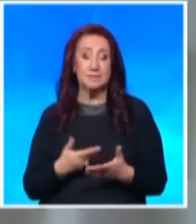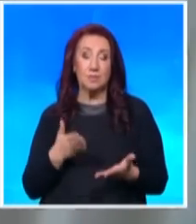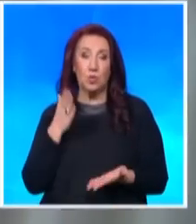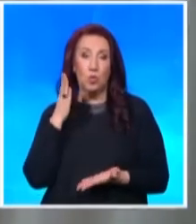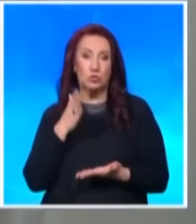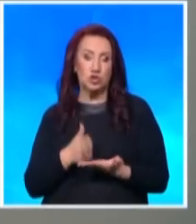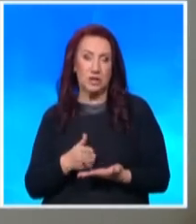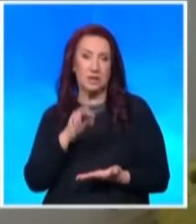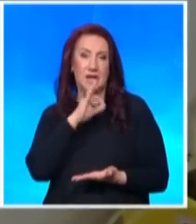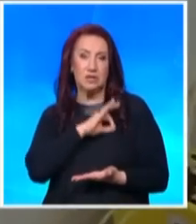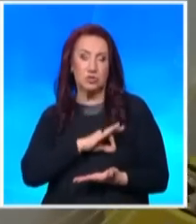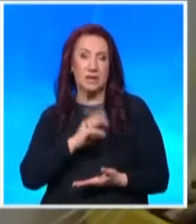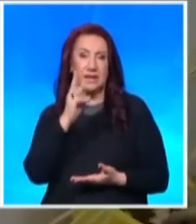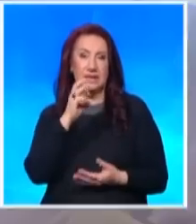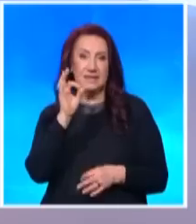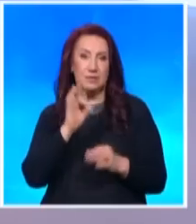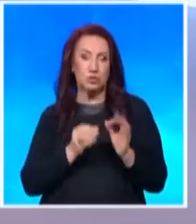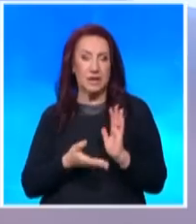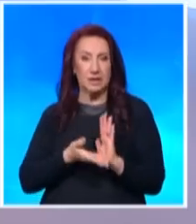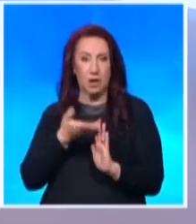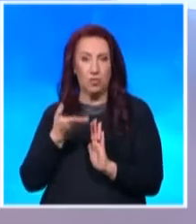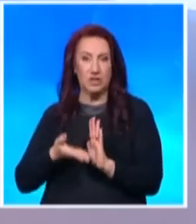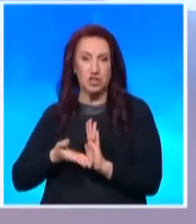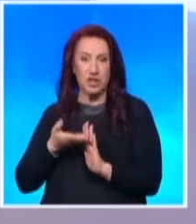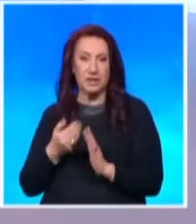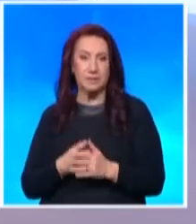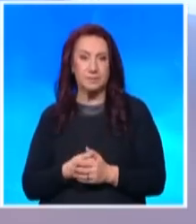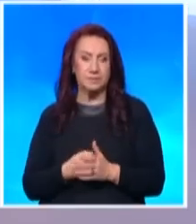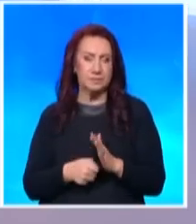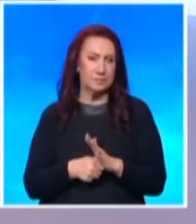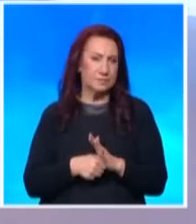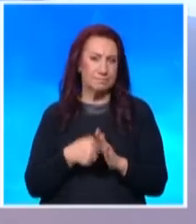окончателният резултат е 30% увеличение. Строги мерки за